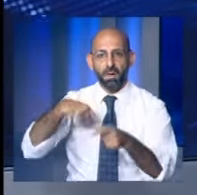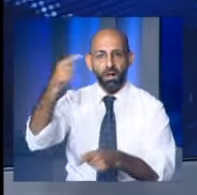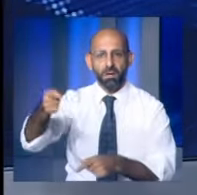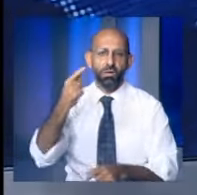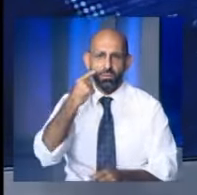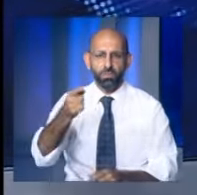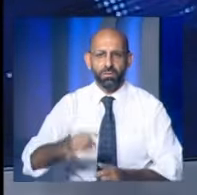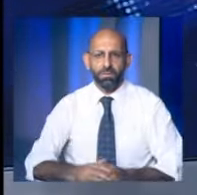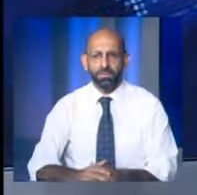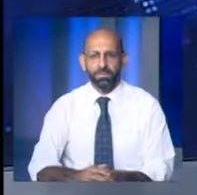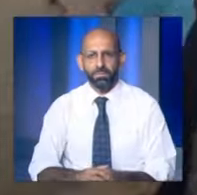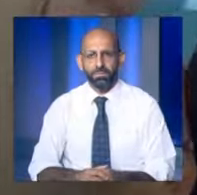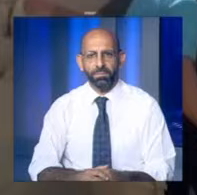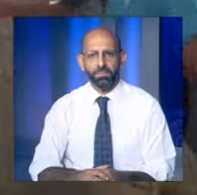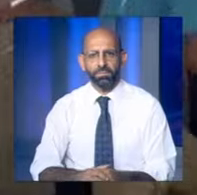إسماعيل هنيه.